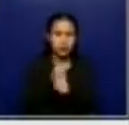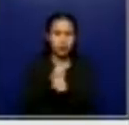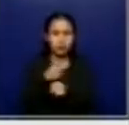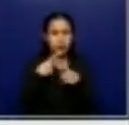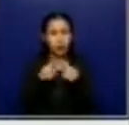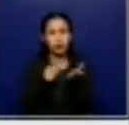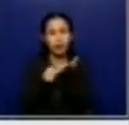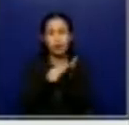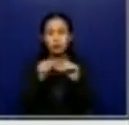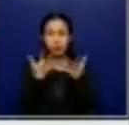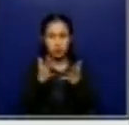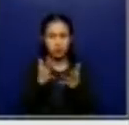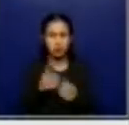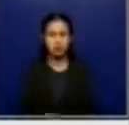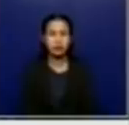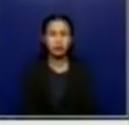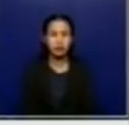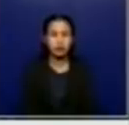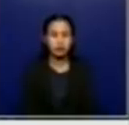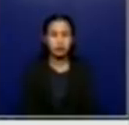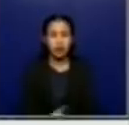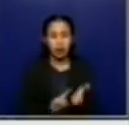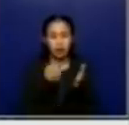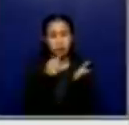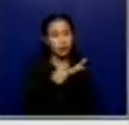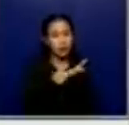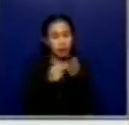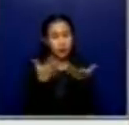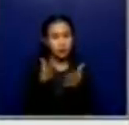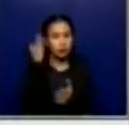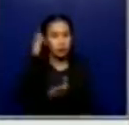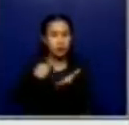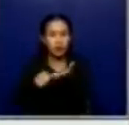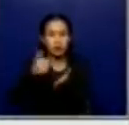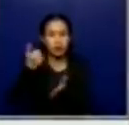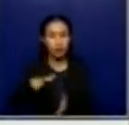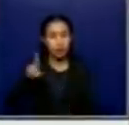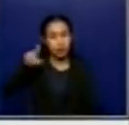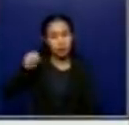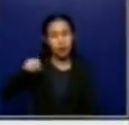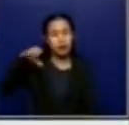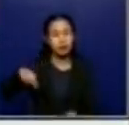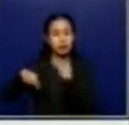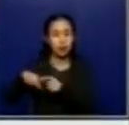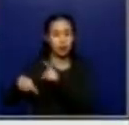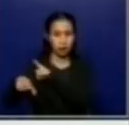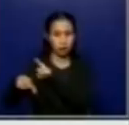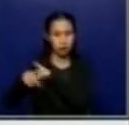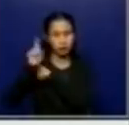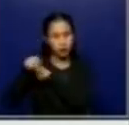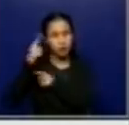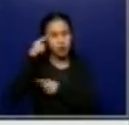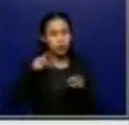ก้ท่านจะแก้รากเหง้าของปัญหาได้อย่างไรสภาแห่งนี้มีหน้าที่นะครับในการที่จะหาทางออกให้ประเท